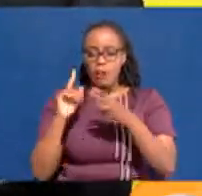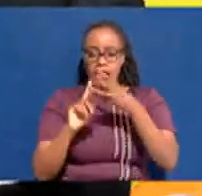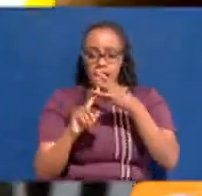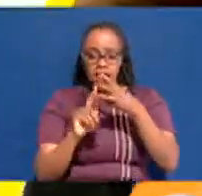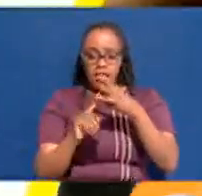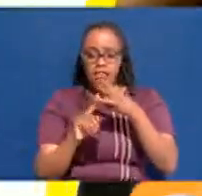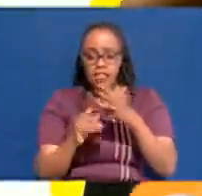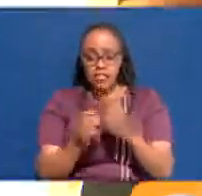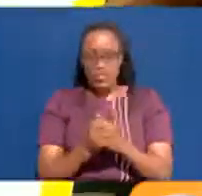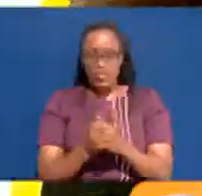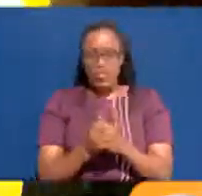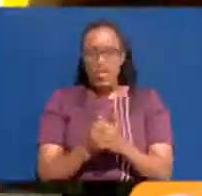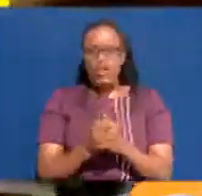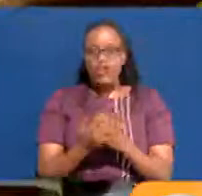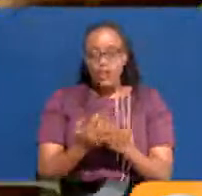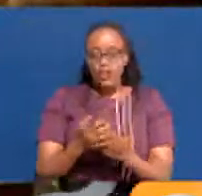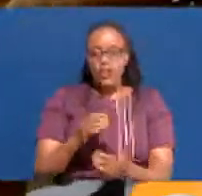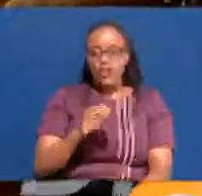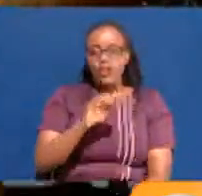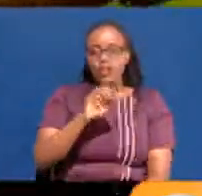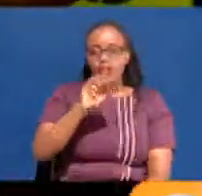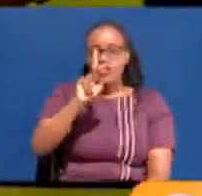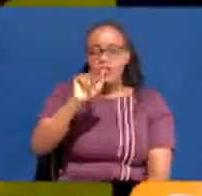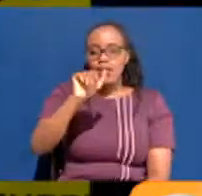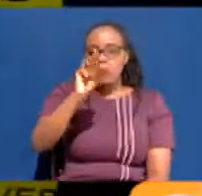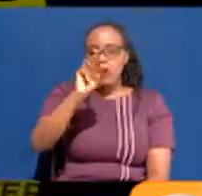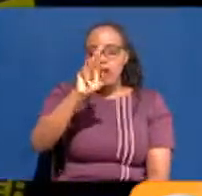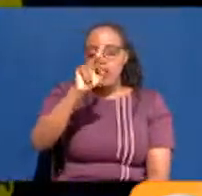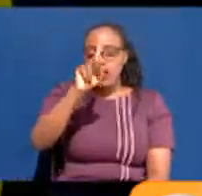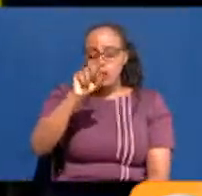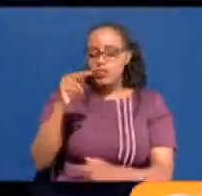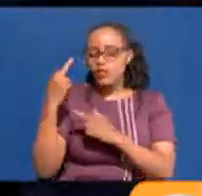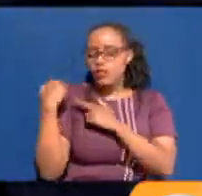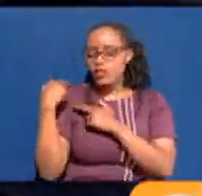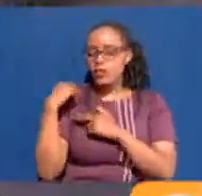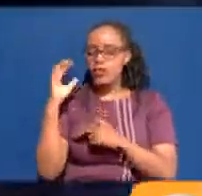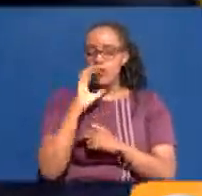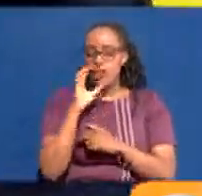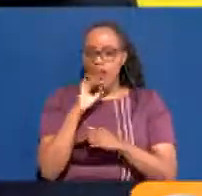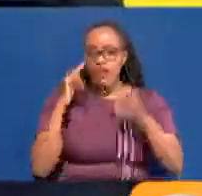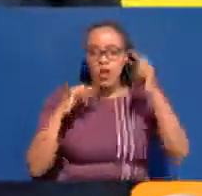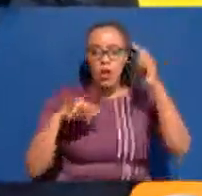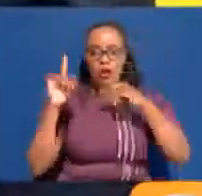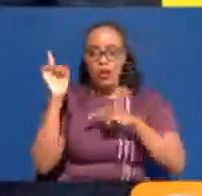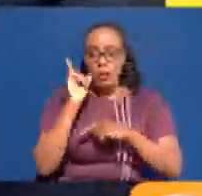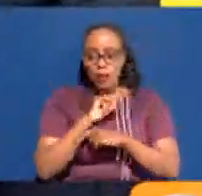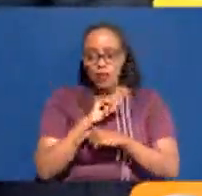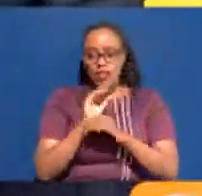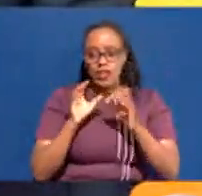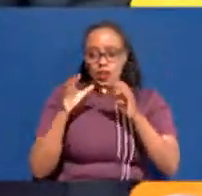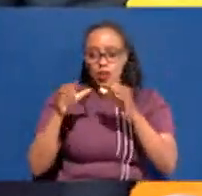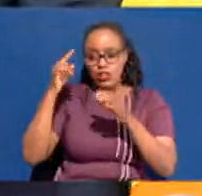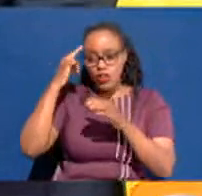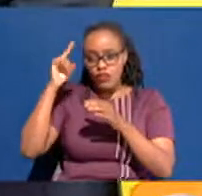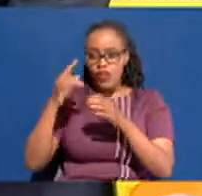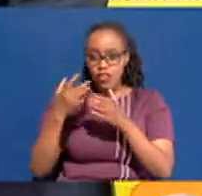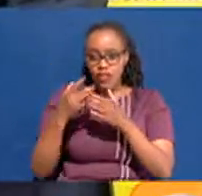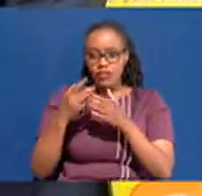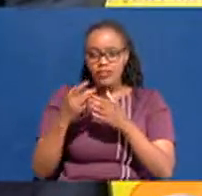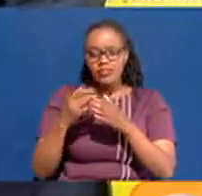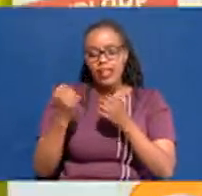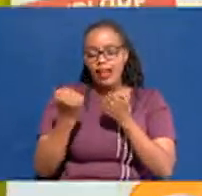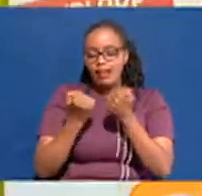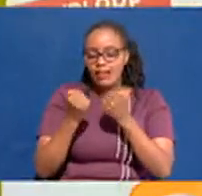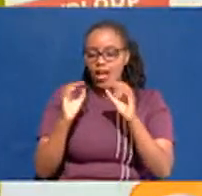watatu. Eliaki Malando anayeongoza huduma ya wateja aliibuka mshindi mkuu katika kitengo cha bima zisizo za